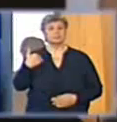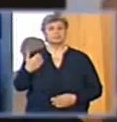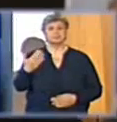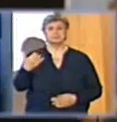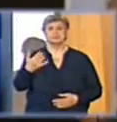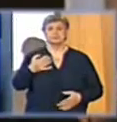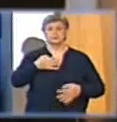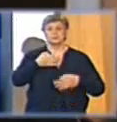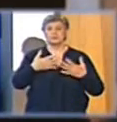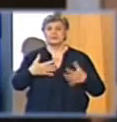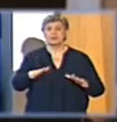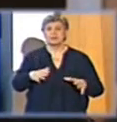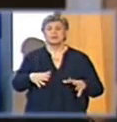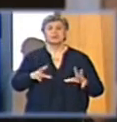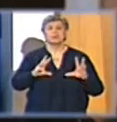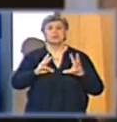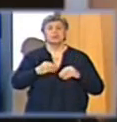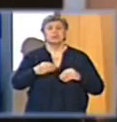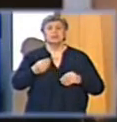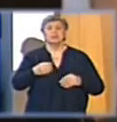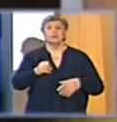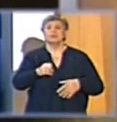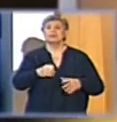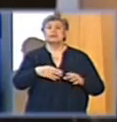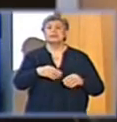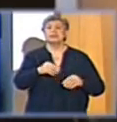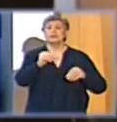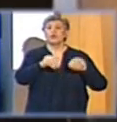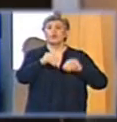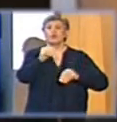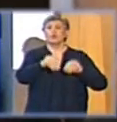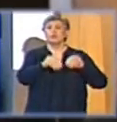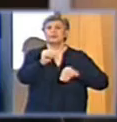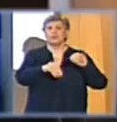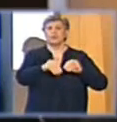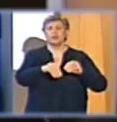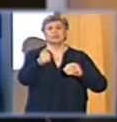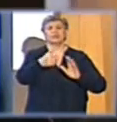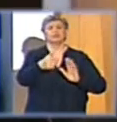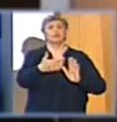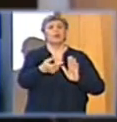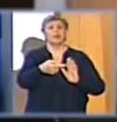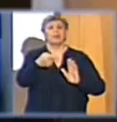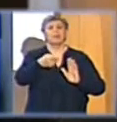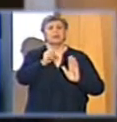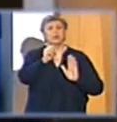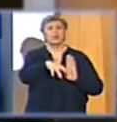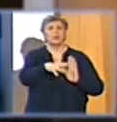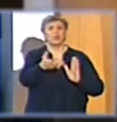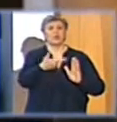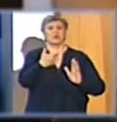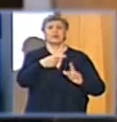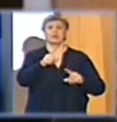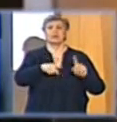υπάρχουν απόψεις για κατάργηση του πόνους, για να επανέλθω στο θέμα του εκλογικού νόμου, αλλά και ταυτόχρονα συζητήσεις για τη μη κατάργηση του ή,